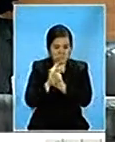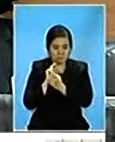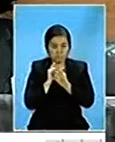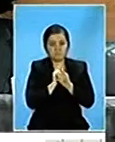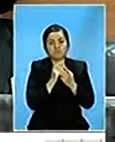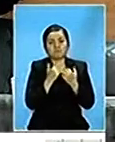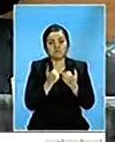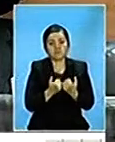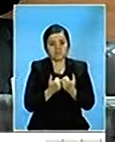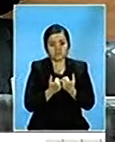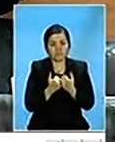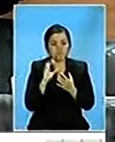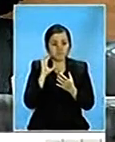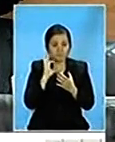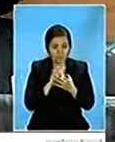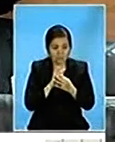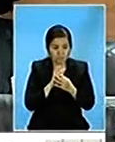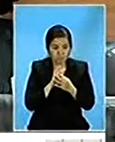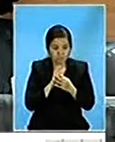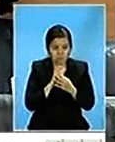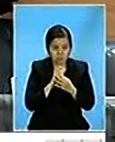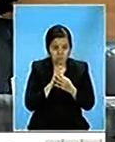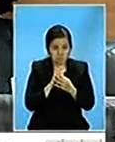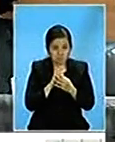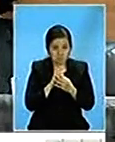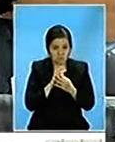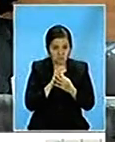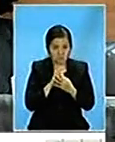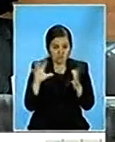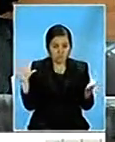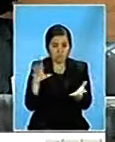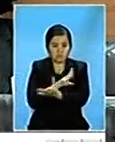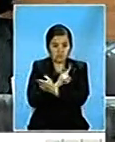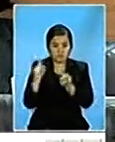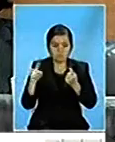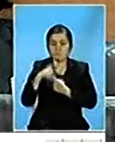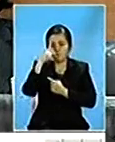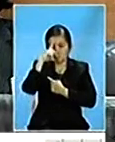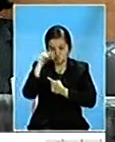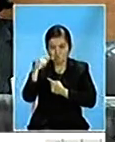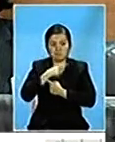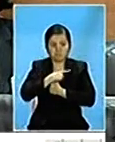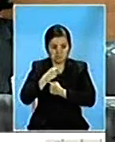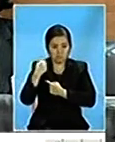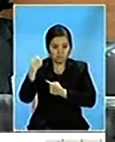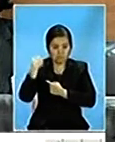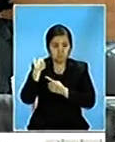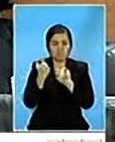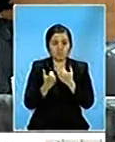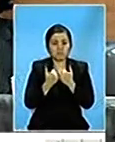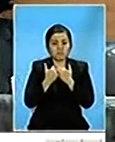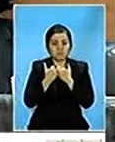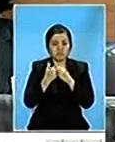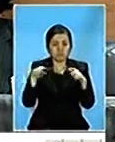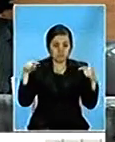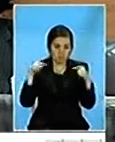ความโน้มเอียงในเรื่องของการเอียงเข้าหาวัฒนธรรมตะวันตกนั้นเพิ่มมากขึ้นมีแนวโน้มที่จะถูกครอบ